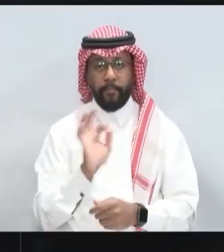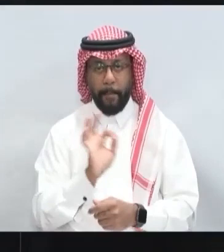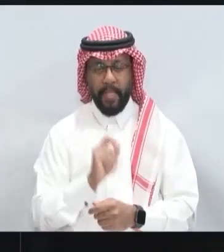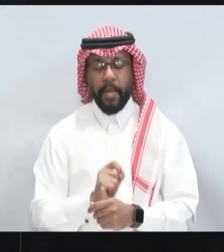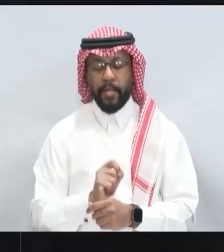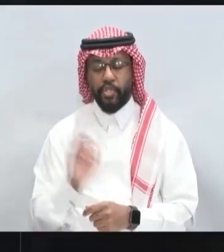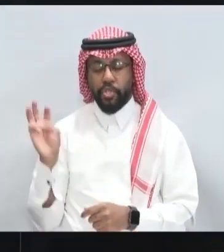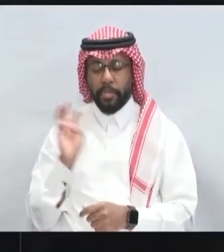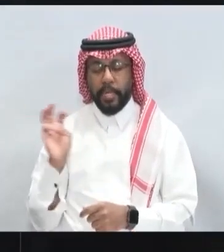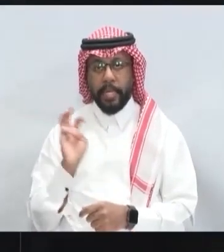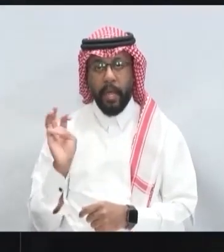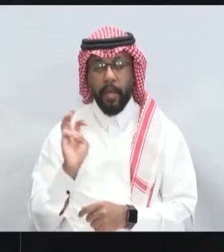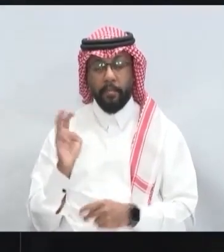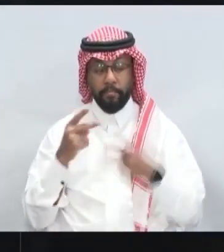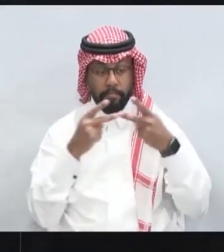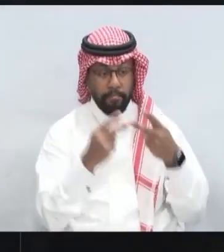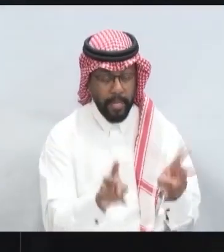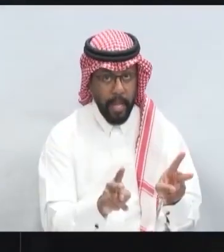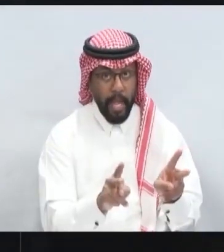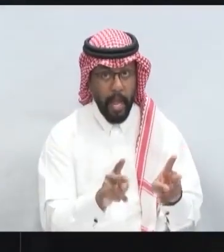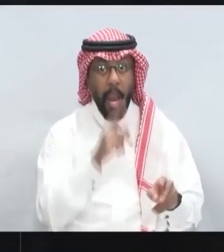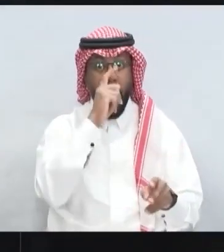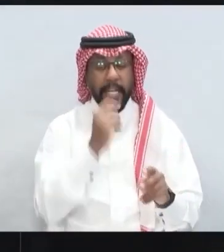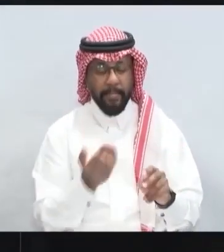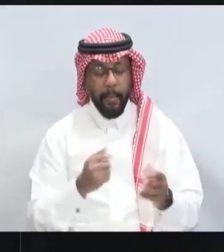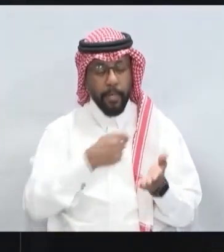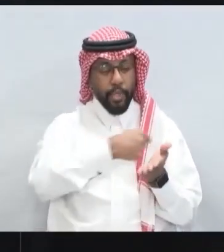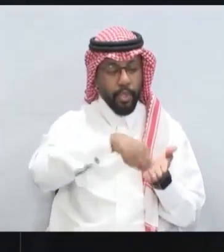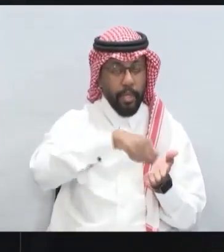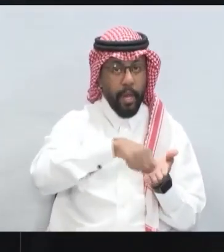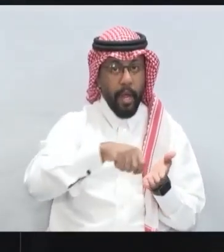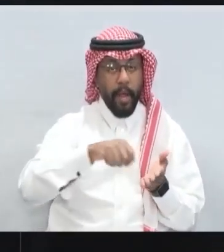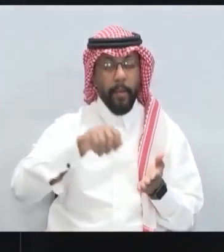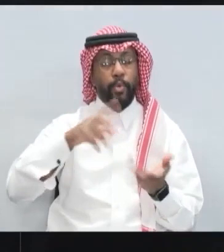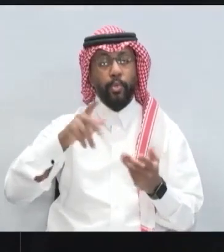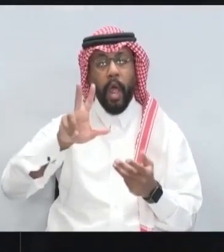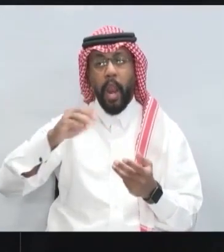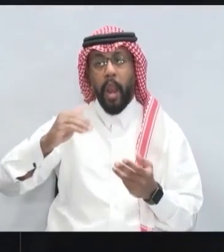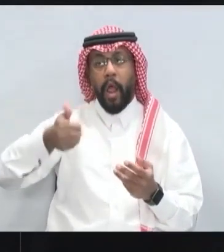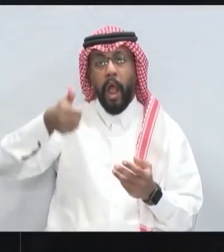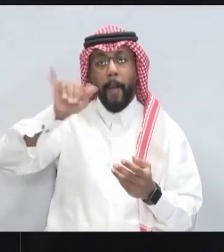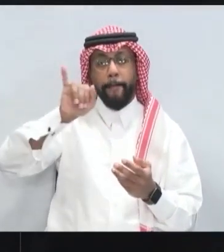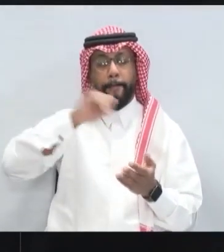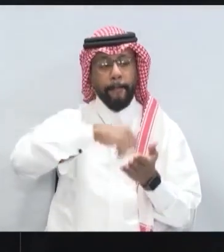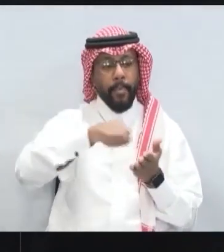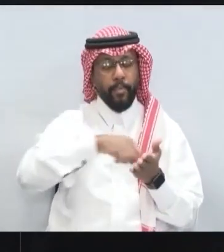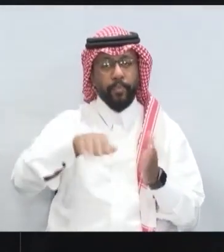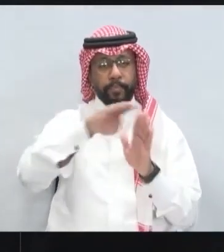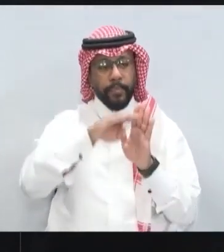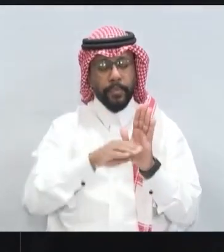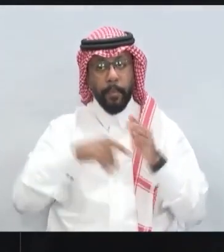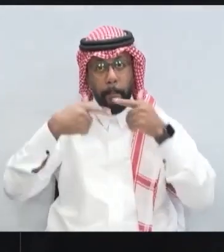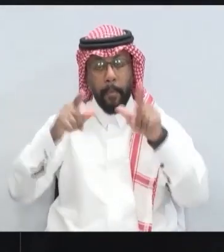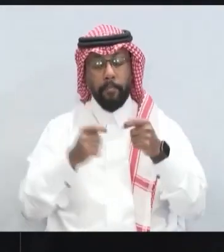نشاطها بالتاكيد هي تبدا بماذا بشراء المواد الخام تقوم بعملياتها ومن ثم تخرج منتج